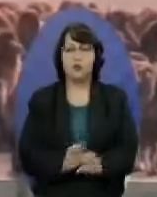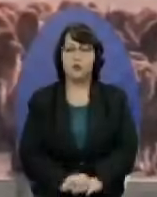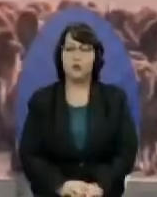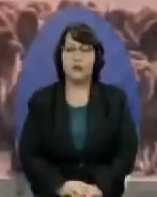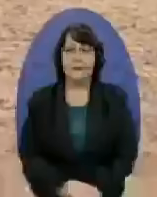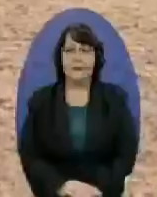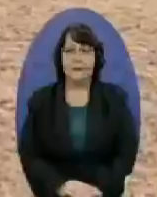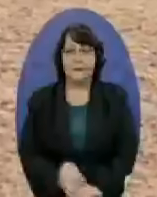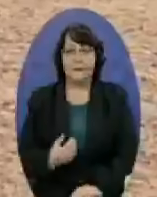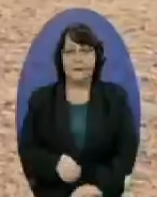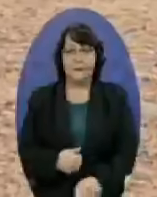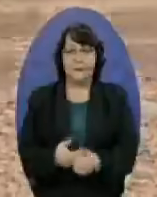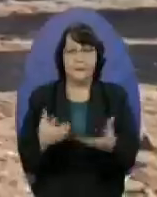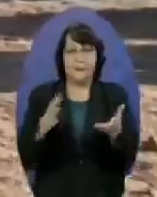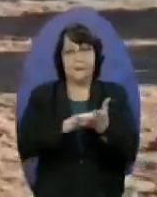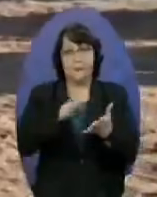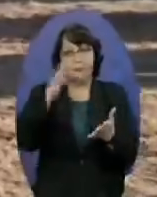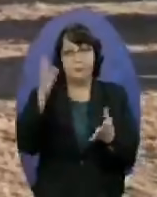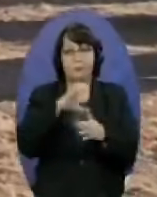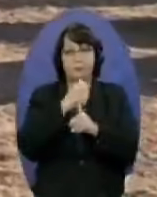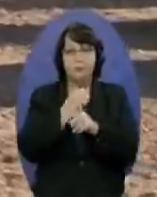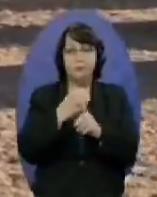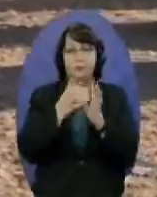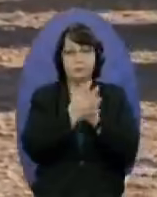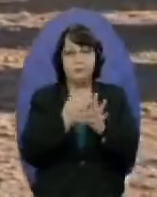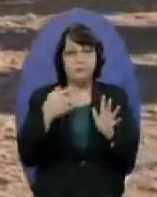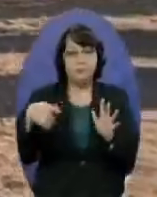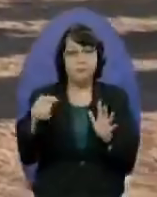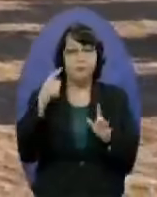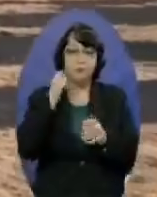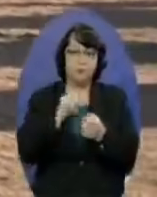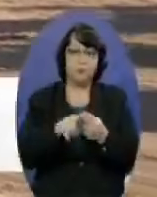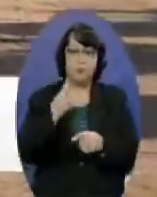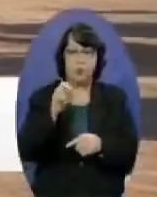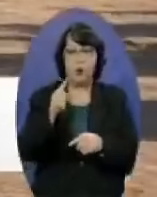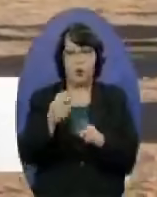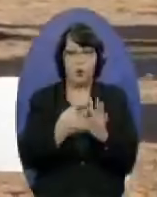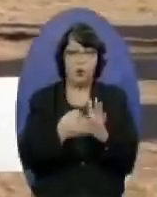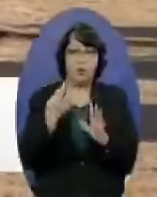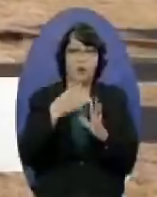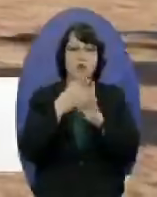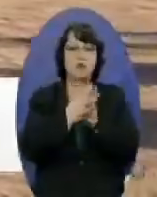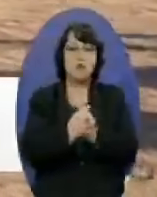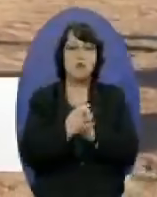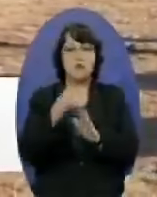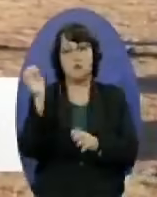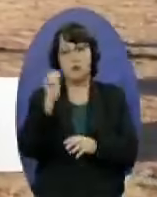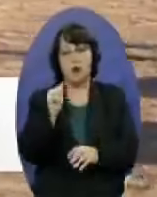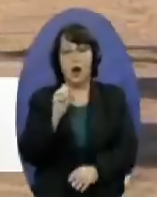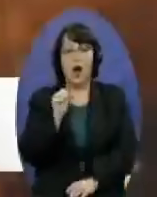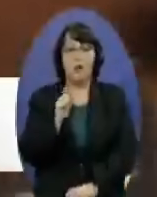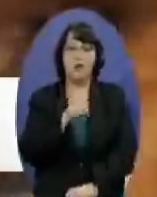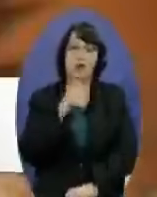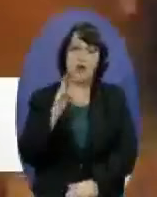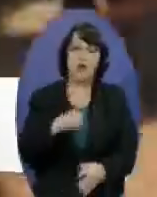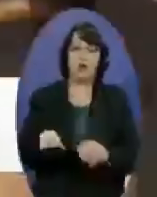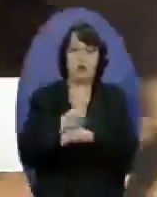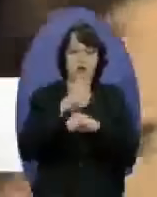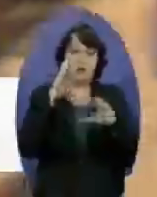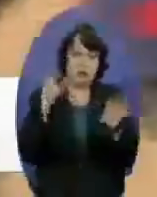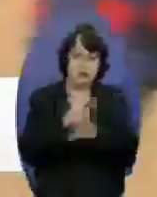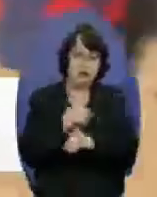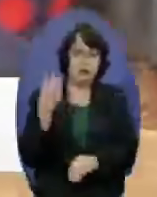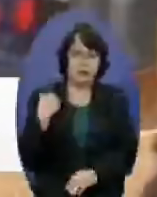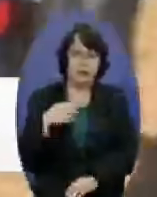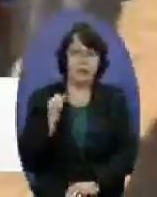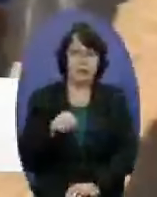Тэмээний сүргийг өсгөх, алдаршуулах, Тэмээний соёлыг дэлгэрүүлэх зорилгоор 2018 онд анх Тэмээний баярыг 10 ихэр сүм зохион байгуулж байсан.